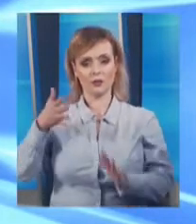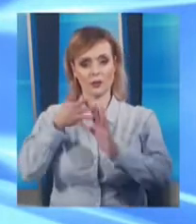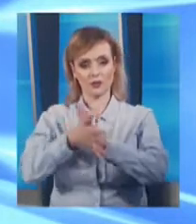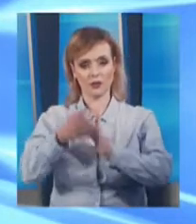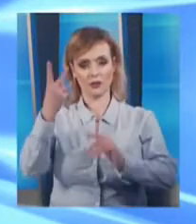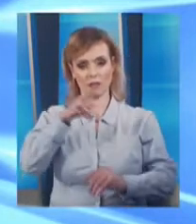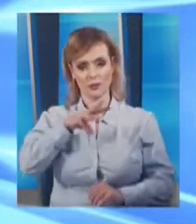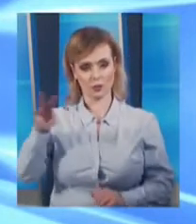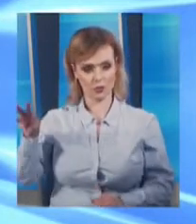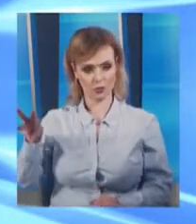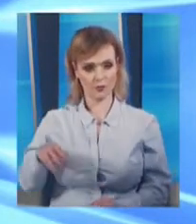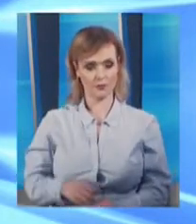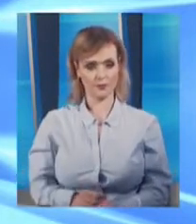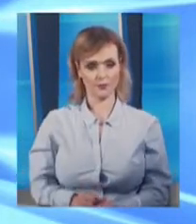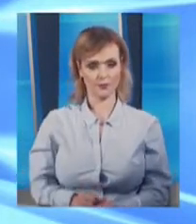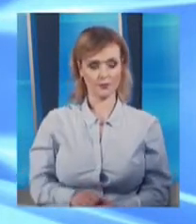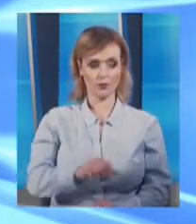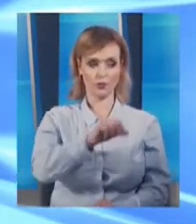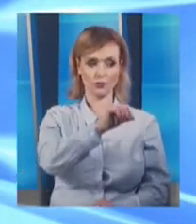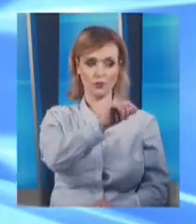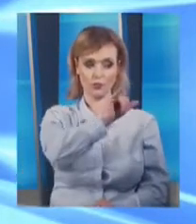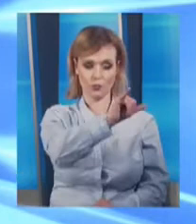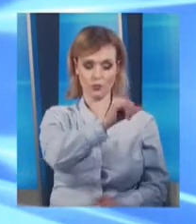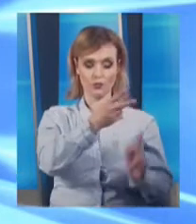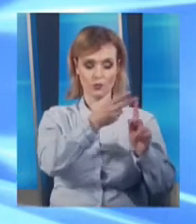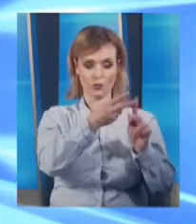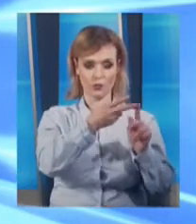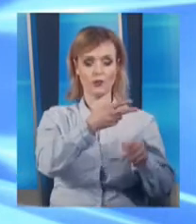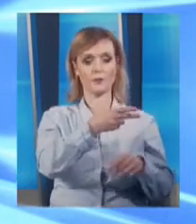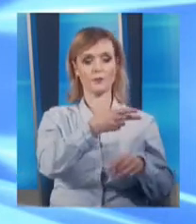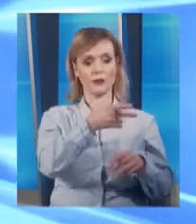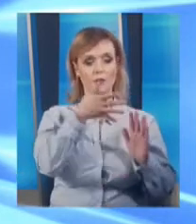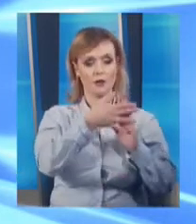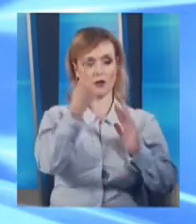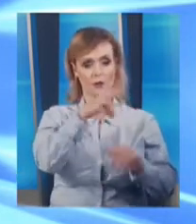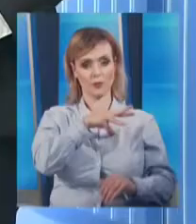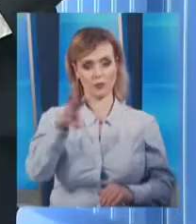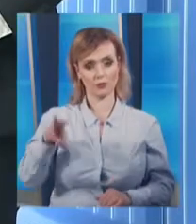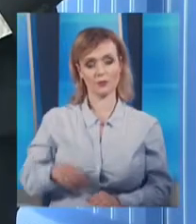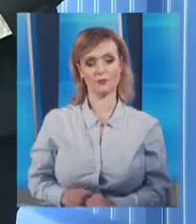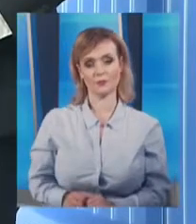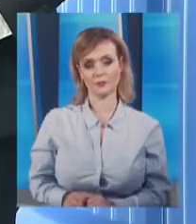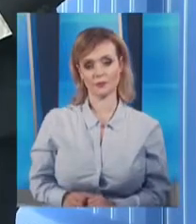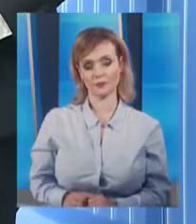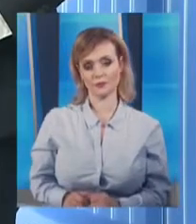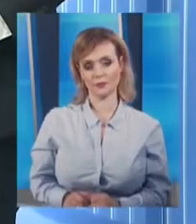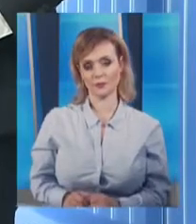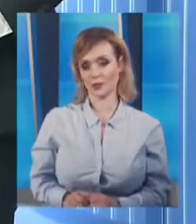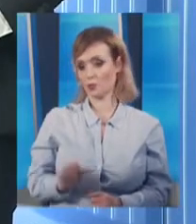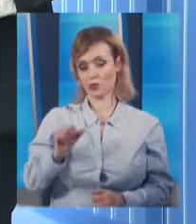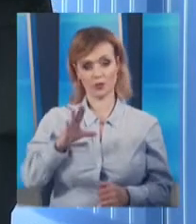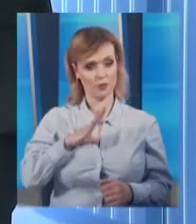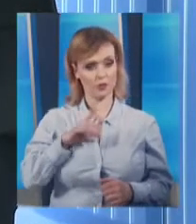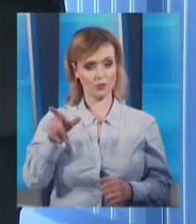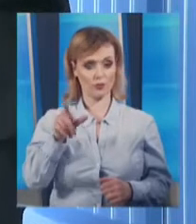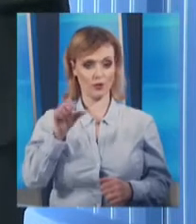Domnul Grosu și-a consumat 1 minut. Pentru că n-a răspuns la nicio întrebare, a adresat întrebări. Încă o dată întreb, dacă nu aveți, domnule